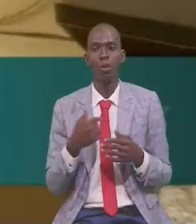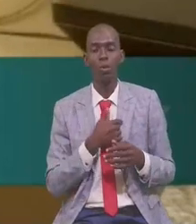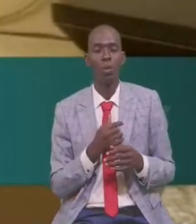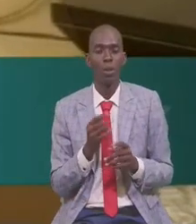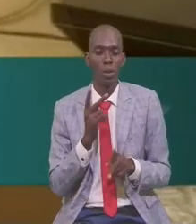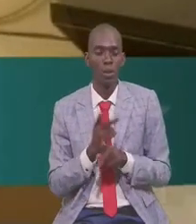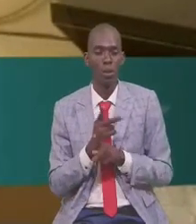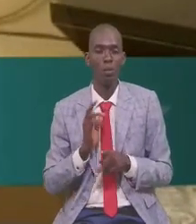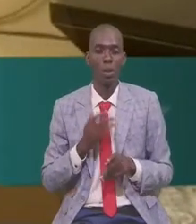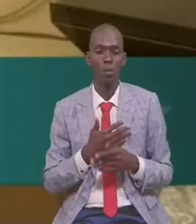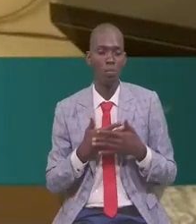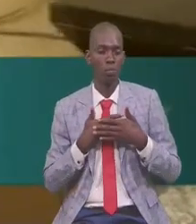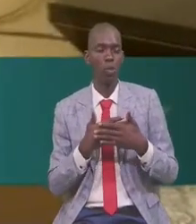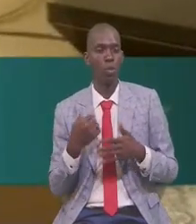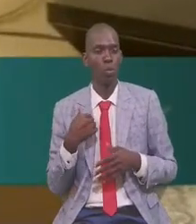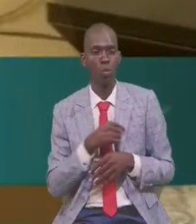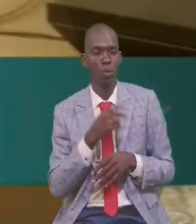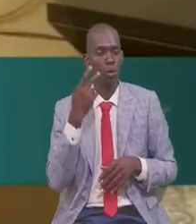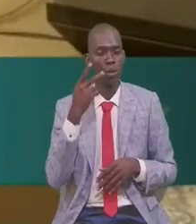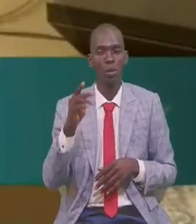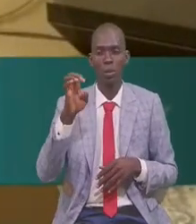Nous voyons Élysée qui avance